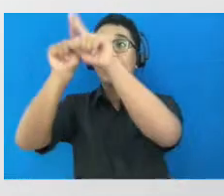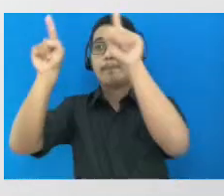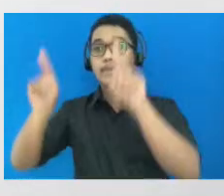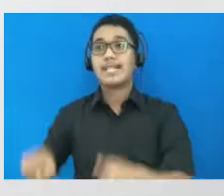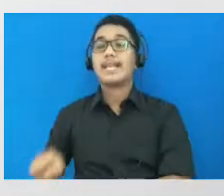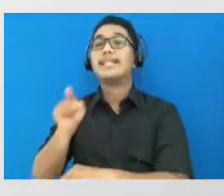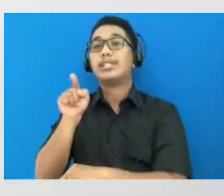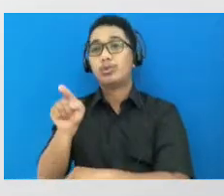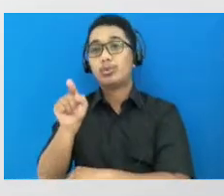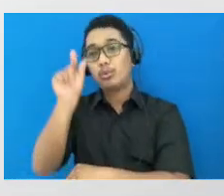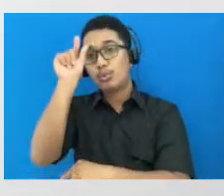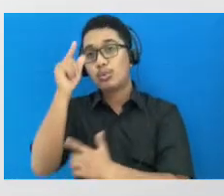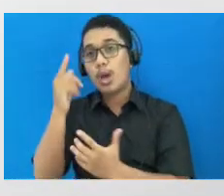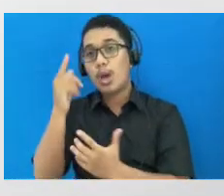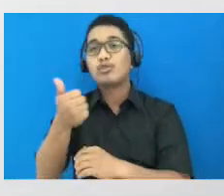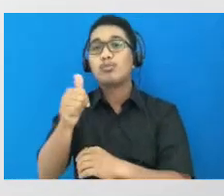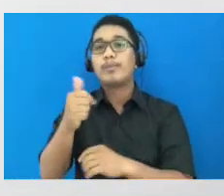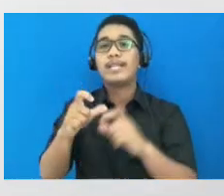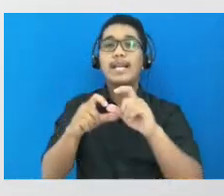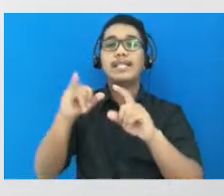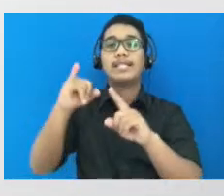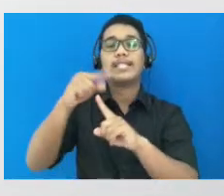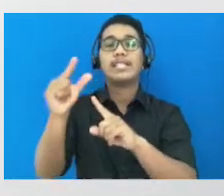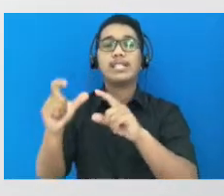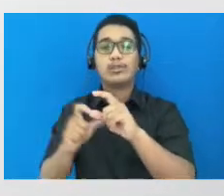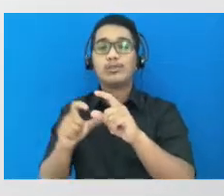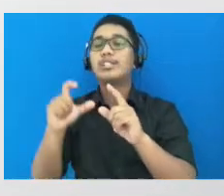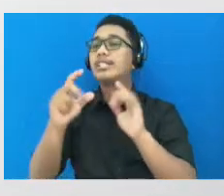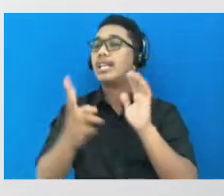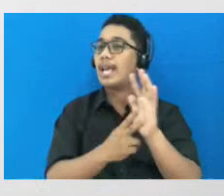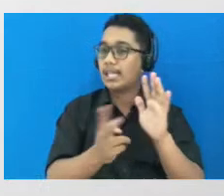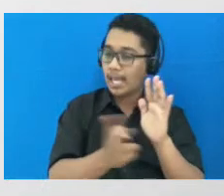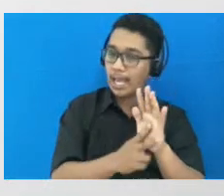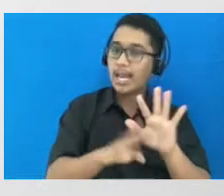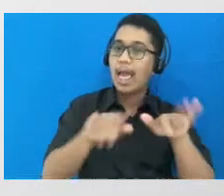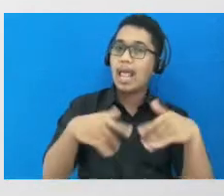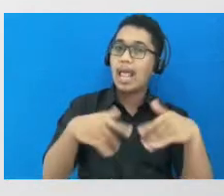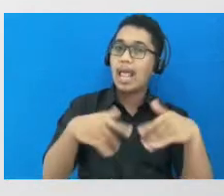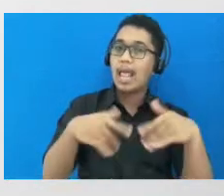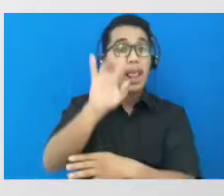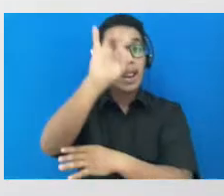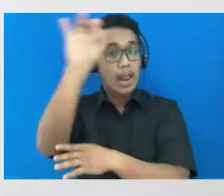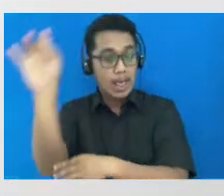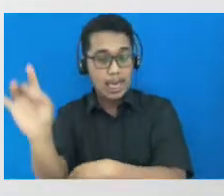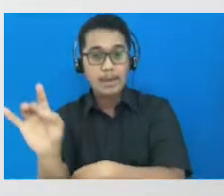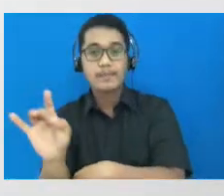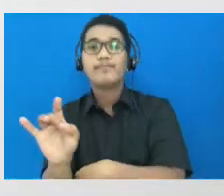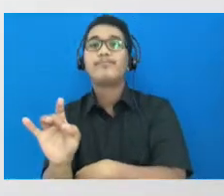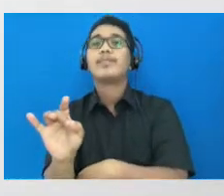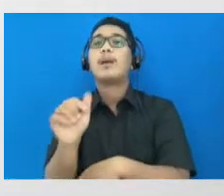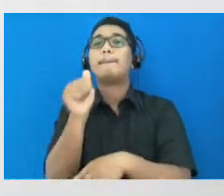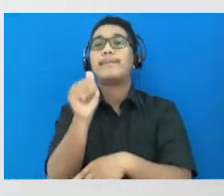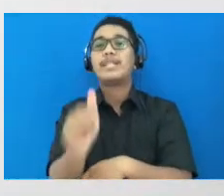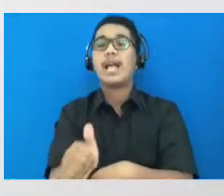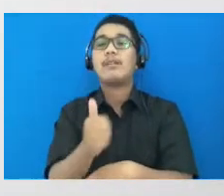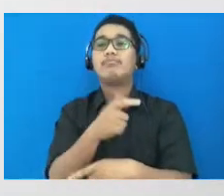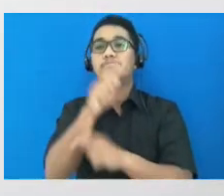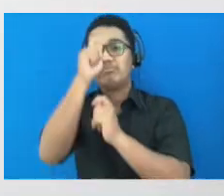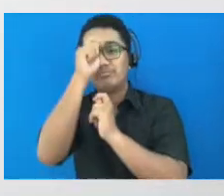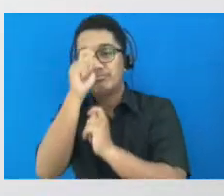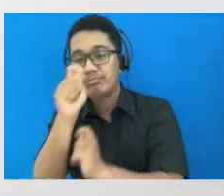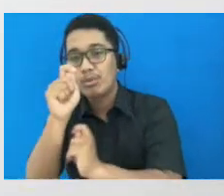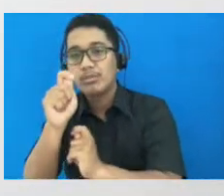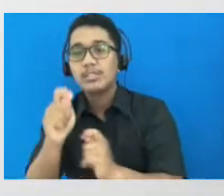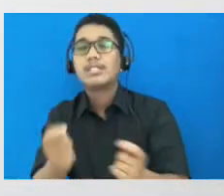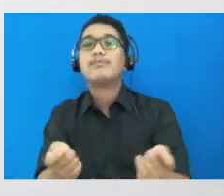adalah agar situs-situs seperti CNN dan situs-situs lainnya itu mereka comply kepada aturan GDPR ataupun